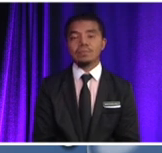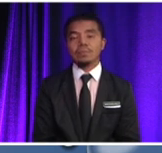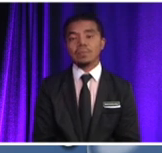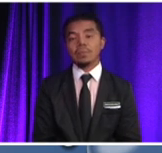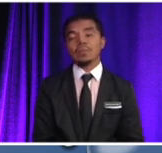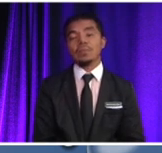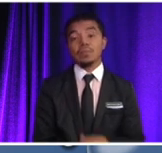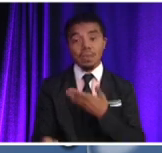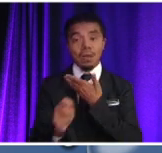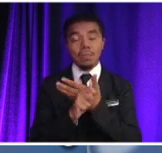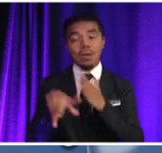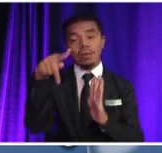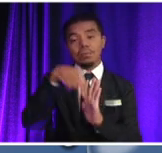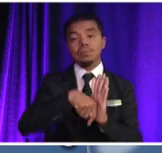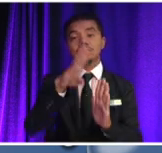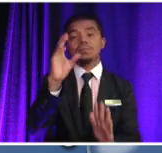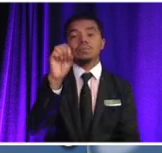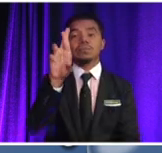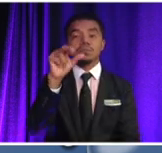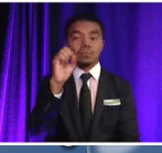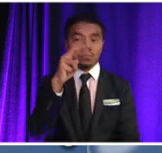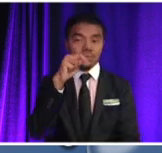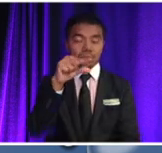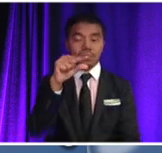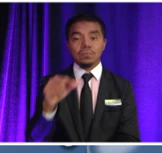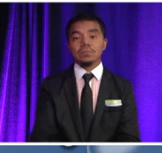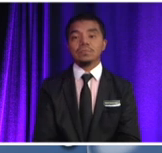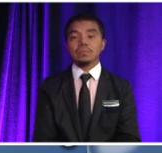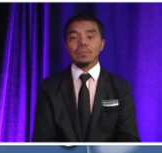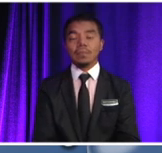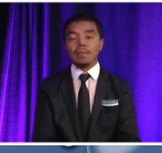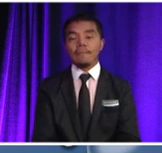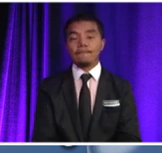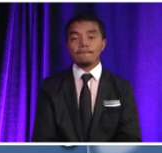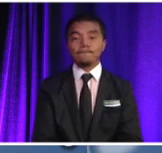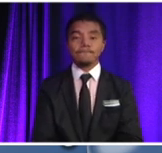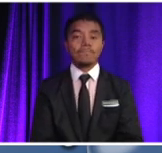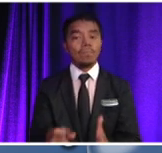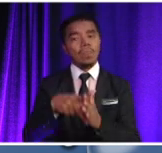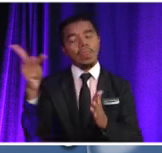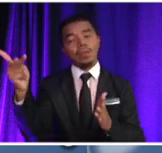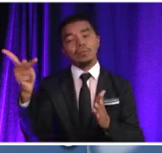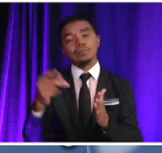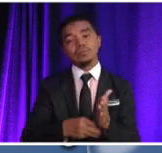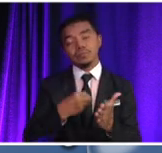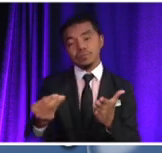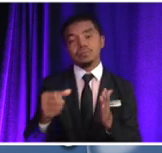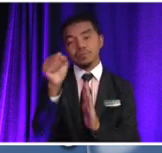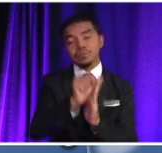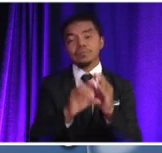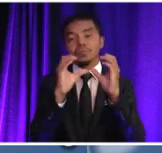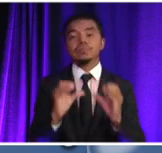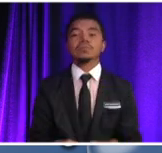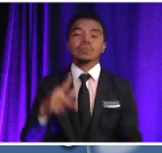pemborong pemborong ya Oke jadi pemboro pengeluaran tuh dia mengeluarkan secara vokal pemborong dia Pecah vokal tersebut